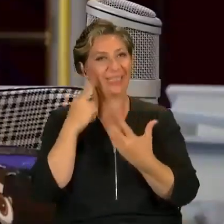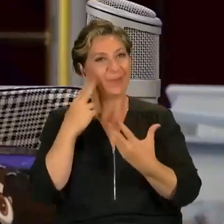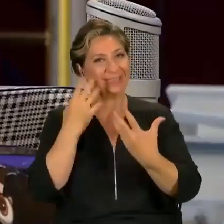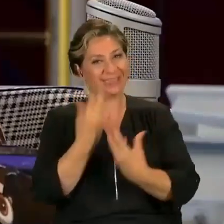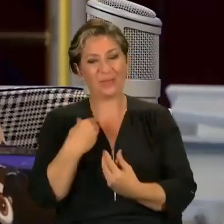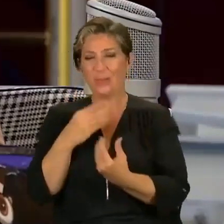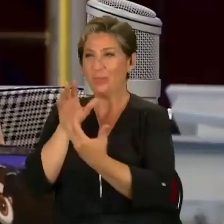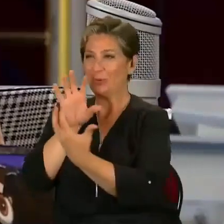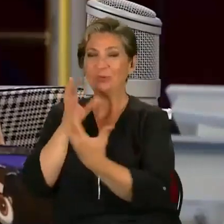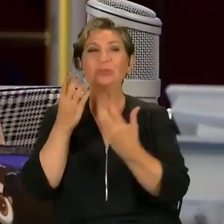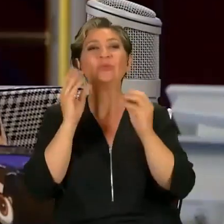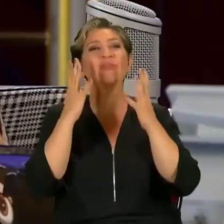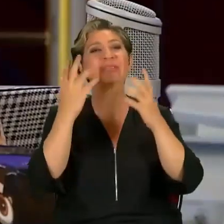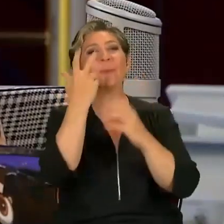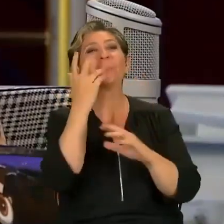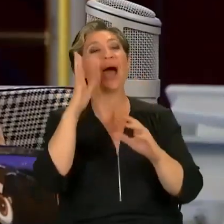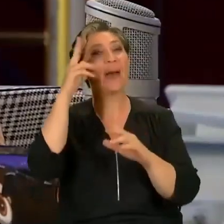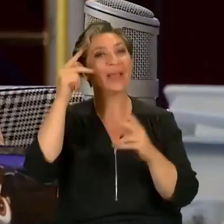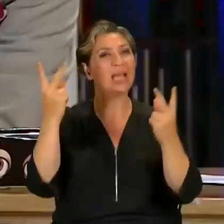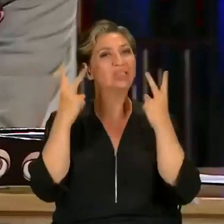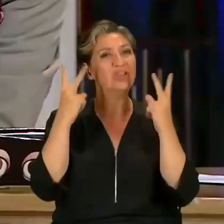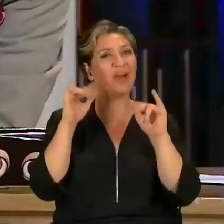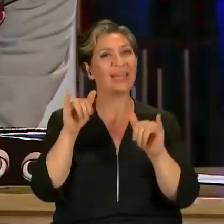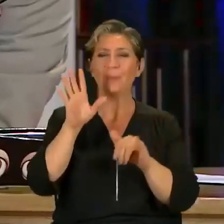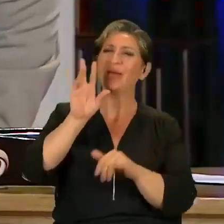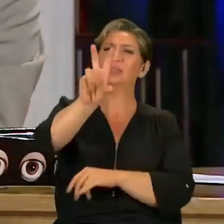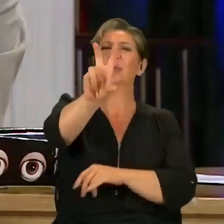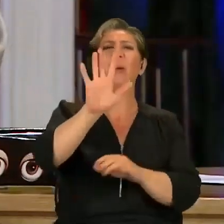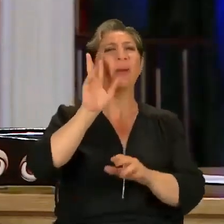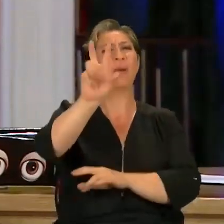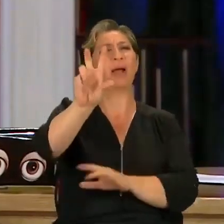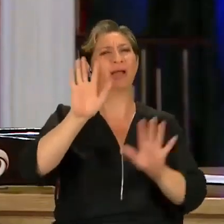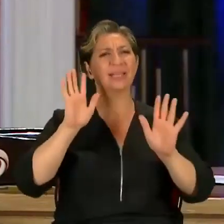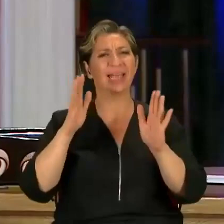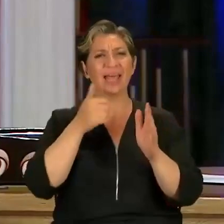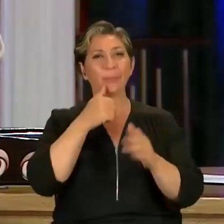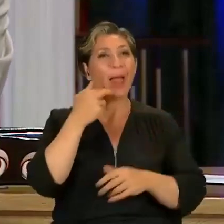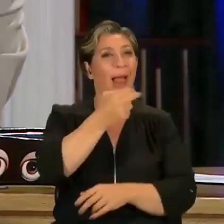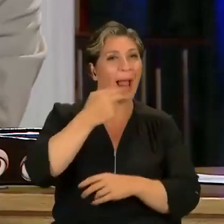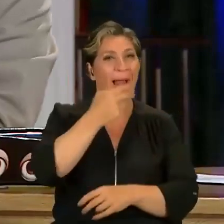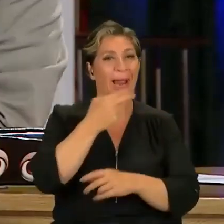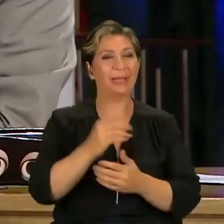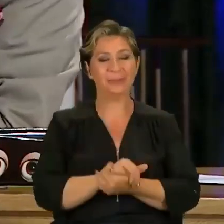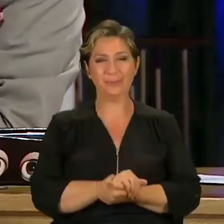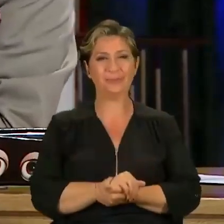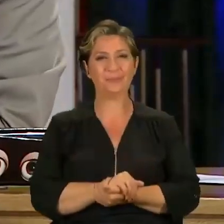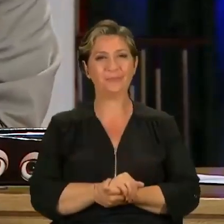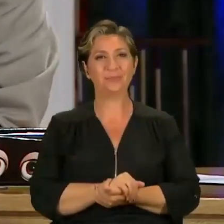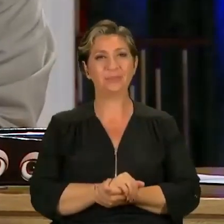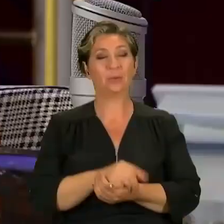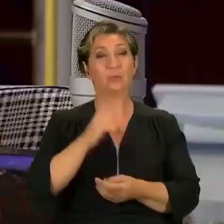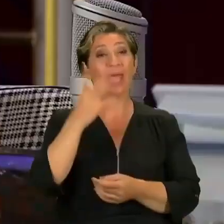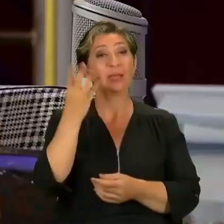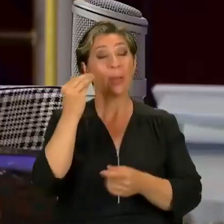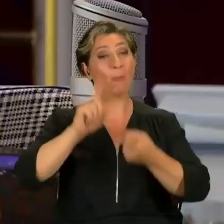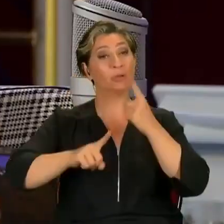zarafetinizden dolayı bana dönüyorsunuz, çok dönmeyin. Hani bu Amerikan şovlarında da oluyor, hep karşıya bakıyorlar onlar. Adam da buradan konuşuyor. Yani bunu